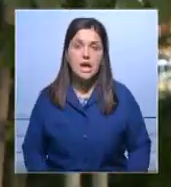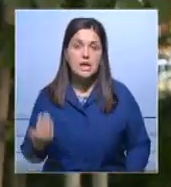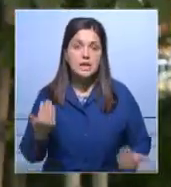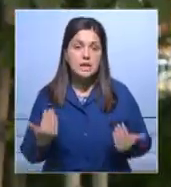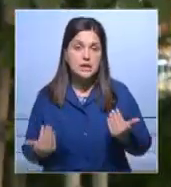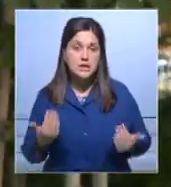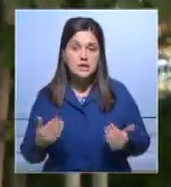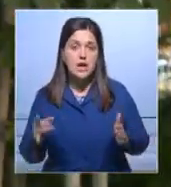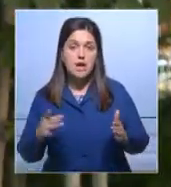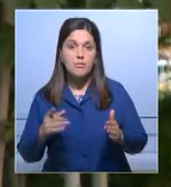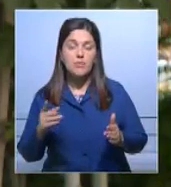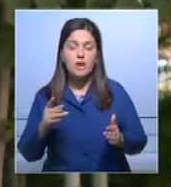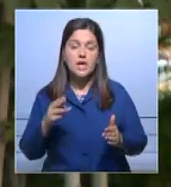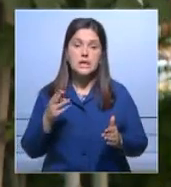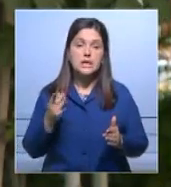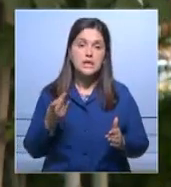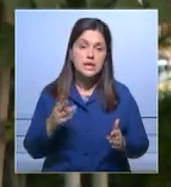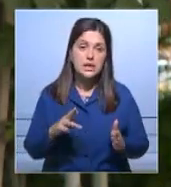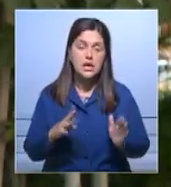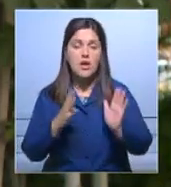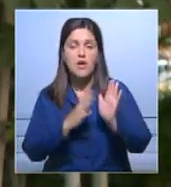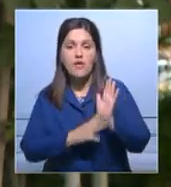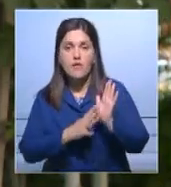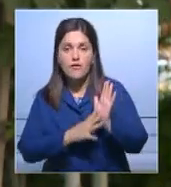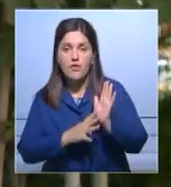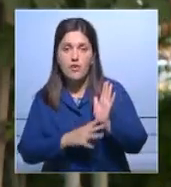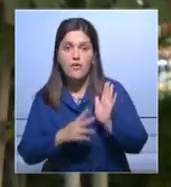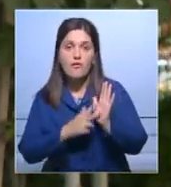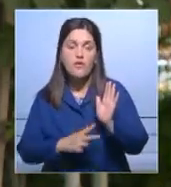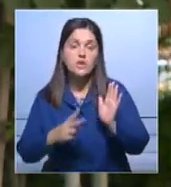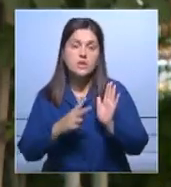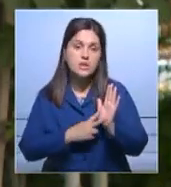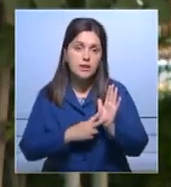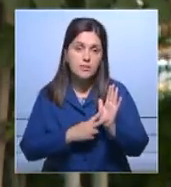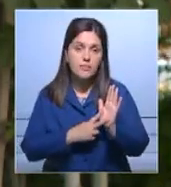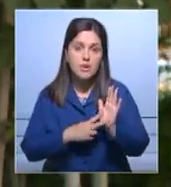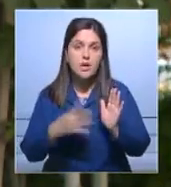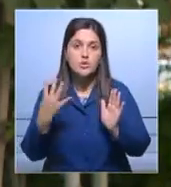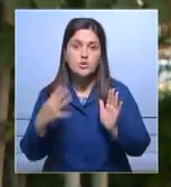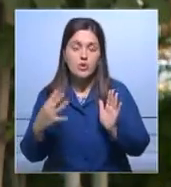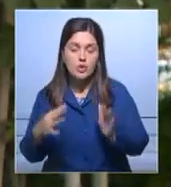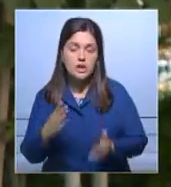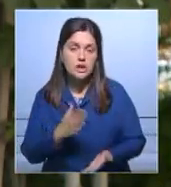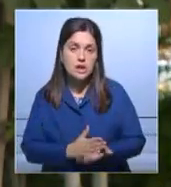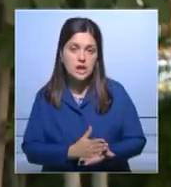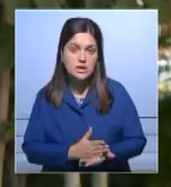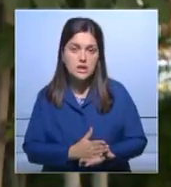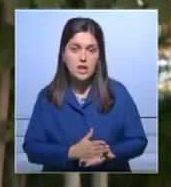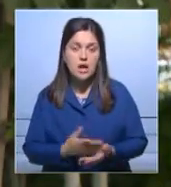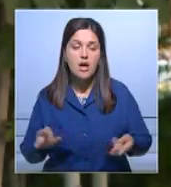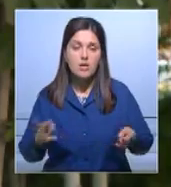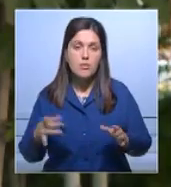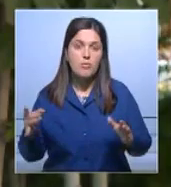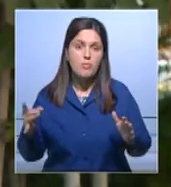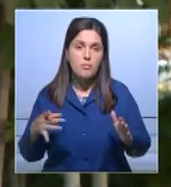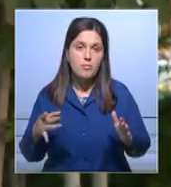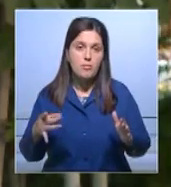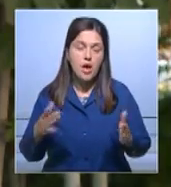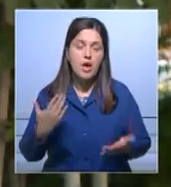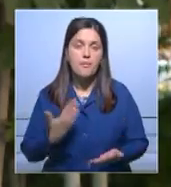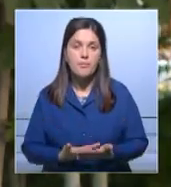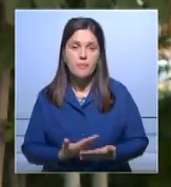при норме 90, там 87, 85, даже меньше, 40 есть. А остальные бахчевые продукции,